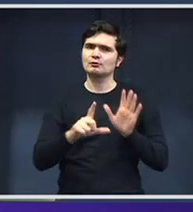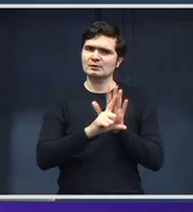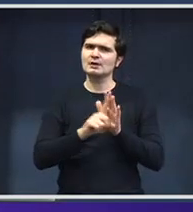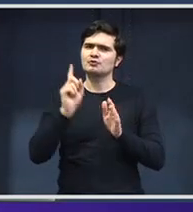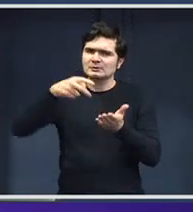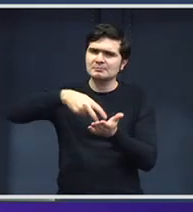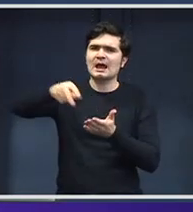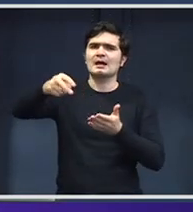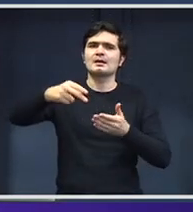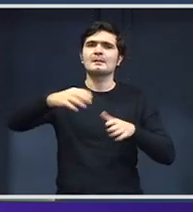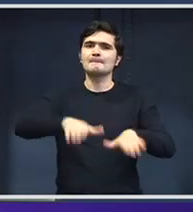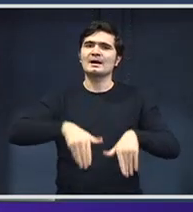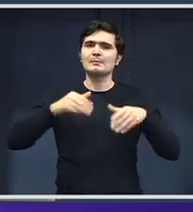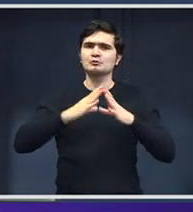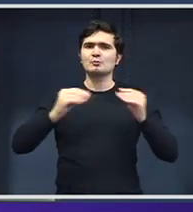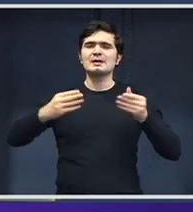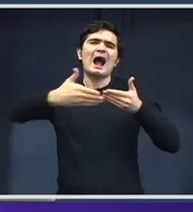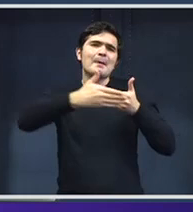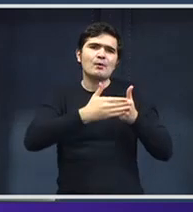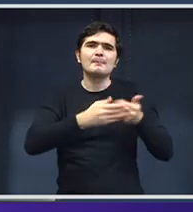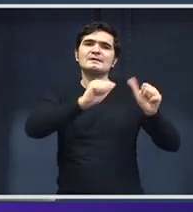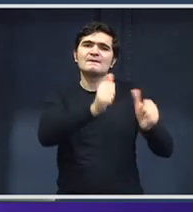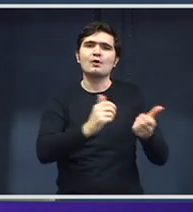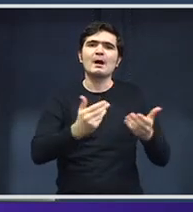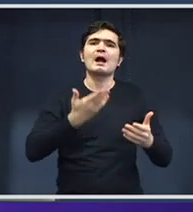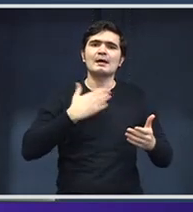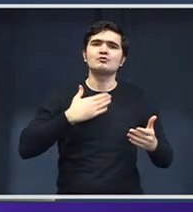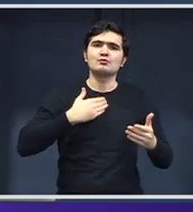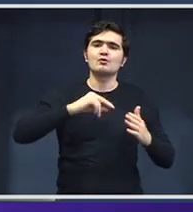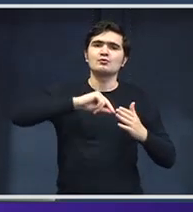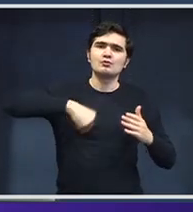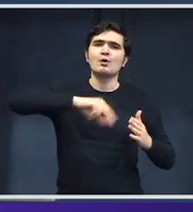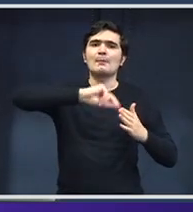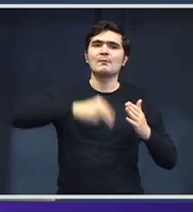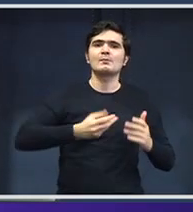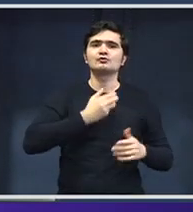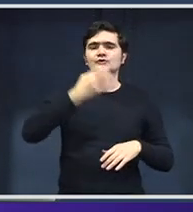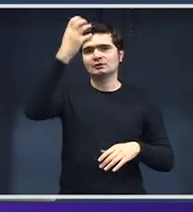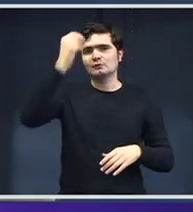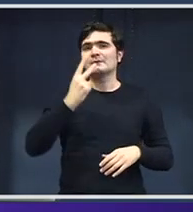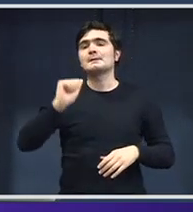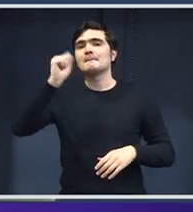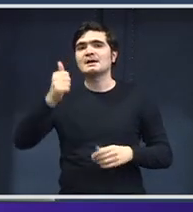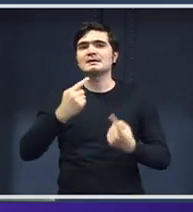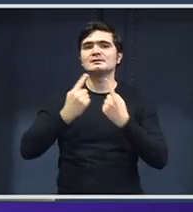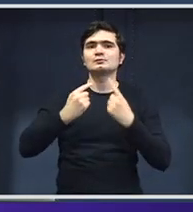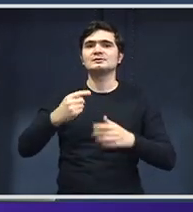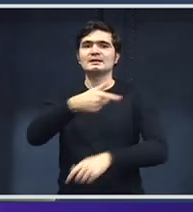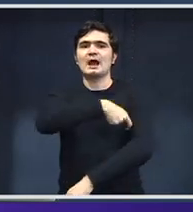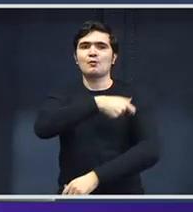Parlamentul României cât mai aproape de ceea ce a fost aprobat în ședința de guvern. Dar vom vedea mâine după dezbaterile din comisie.